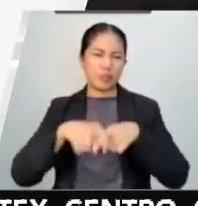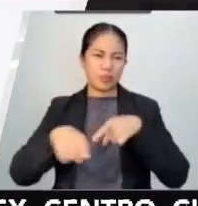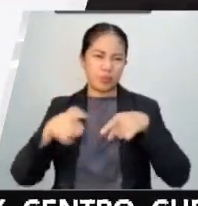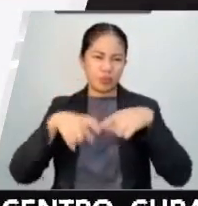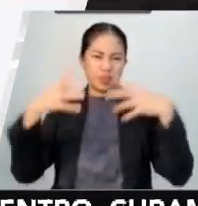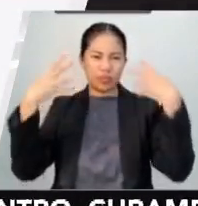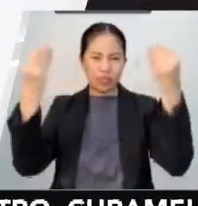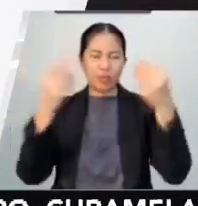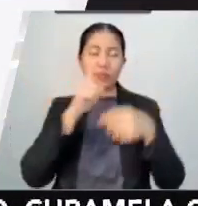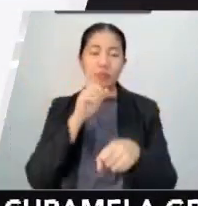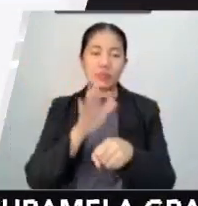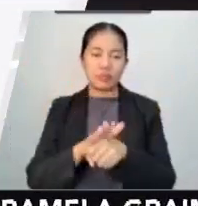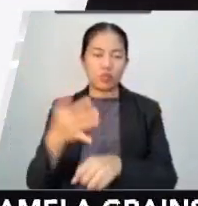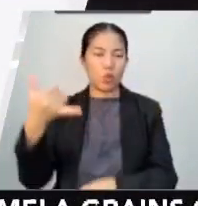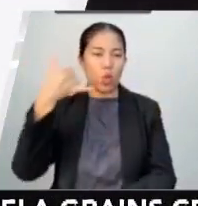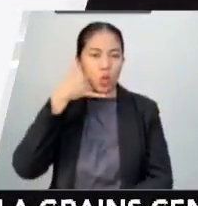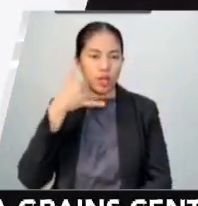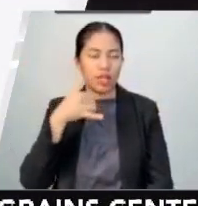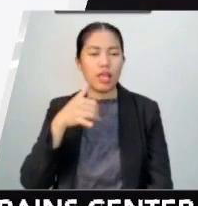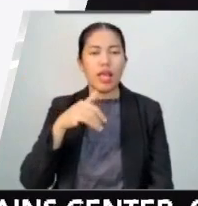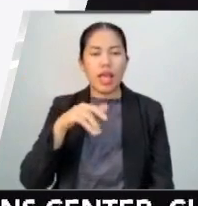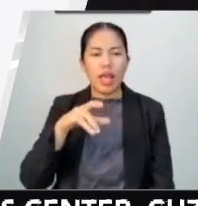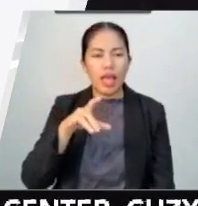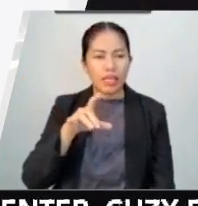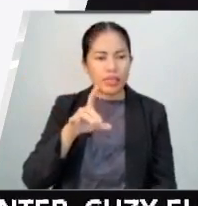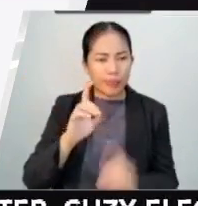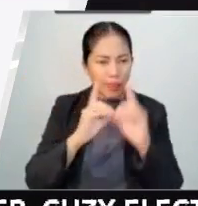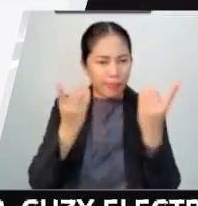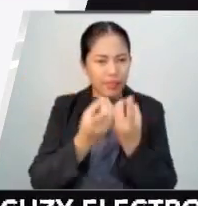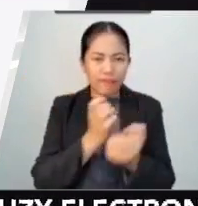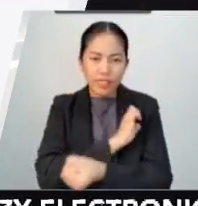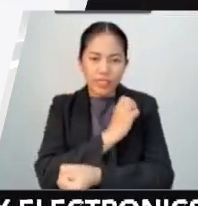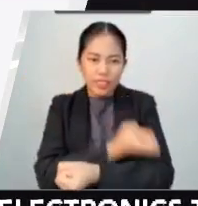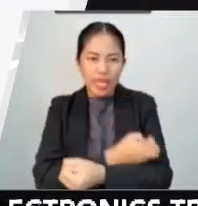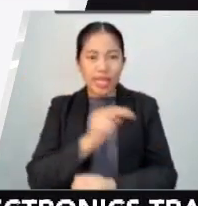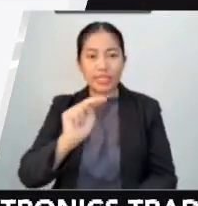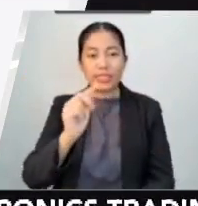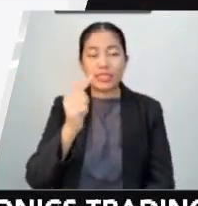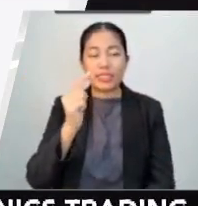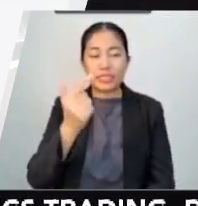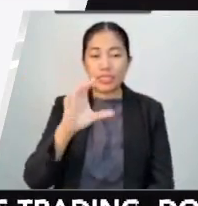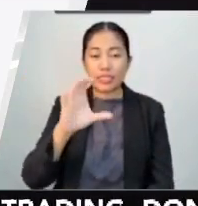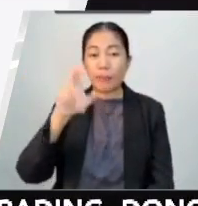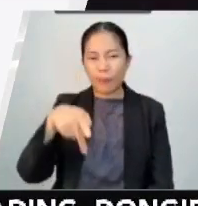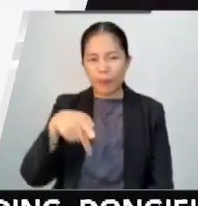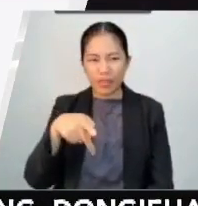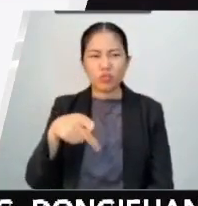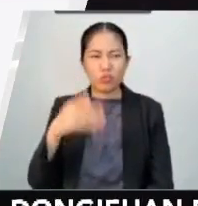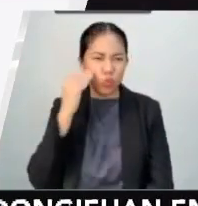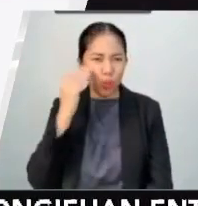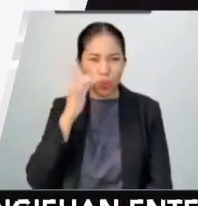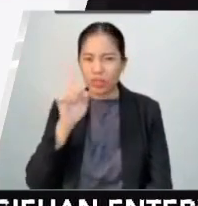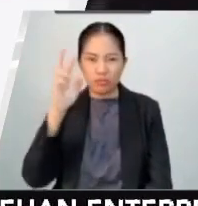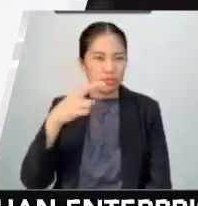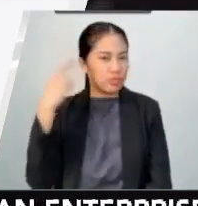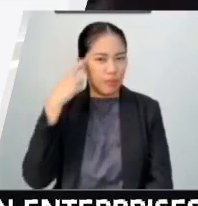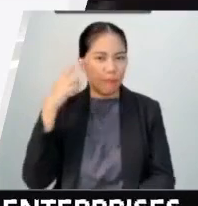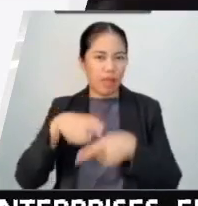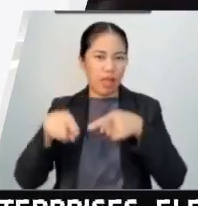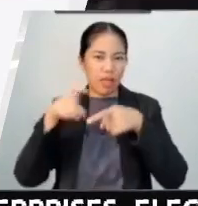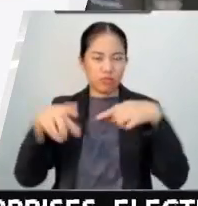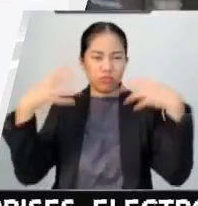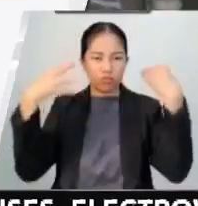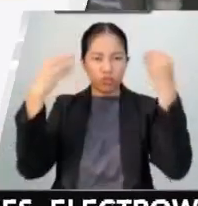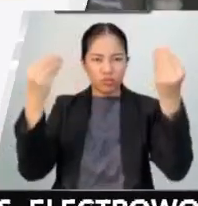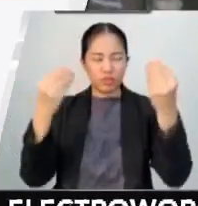Department of Energy at NGCP para malaman ang sanhi ng power interruptions. Dahil sa hindi estable na supply ng kuryente sa Iloilo City,